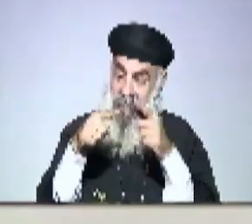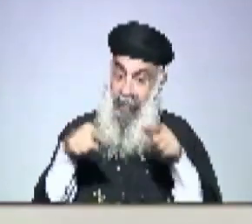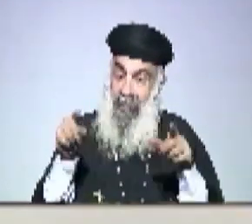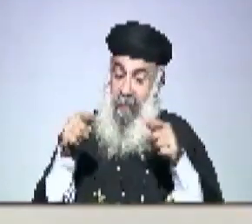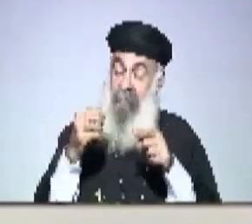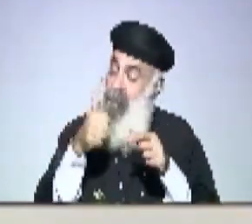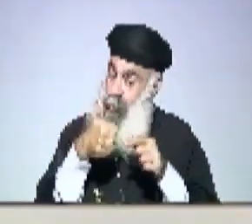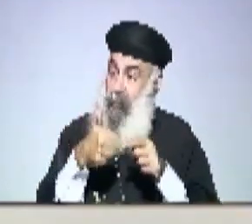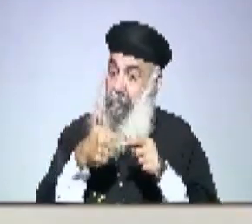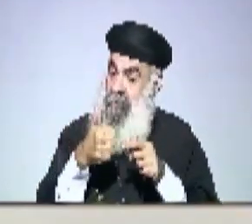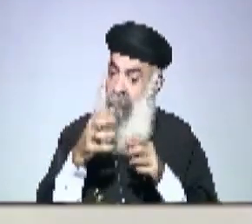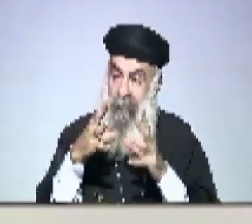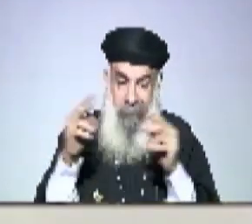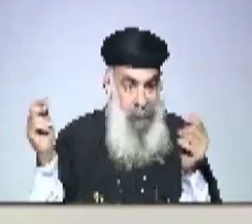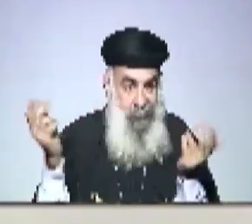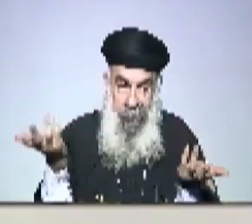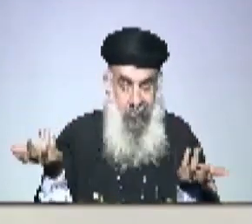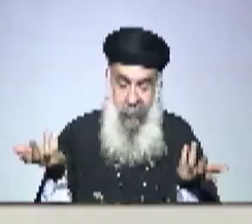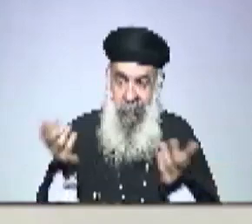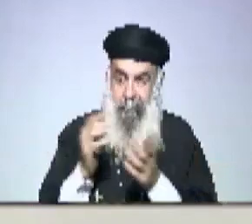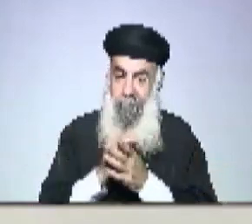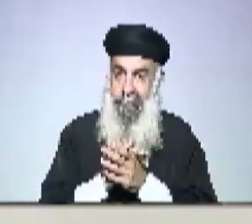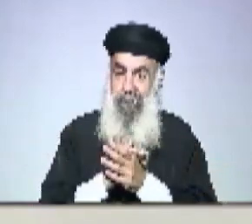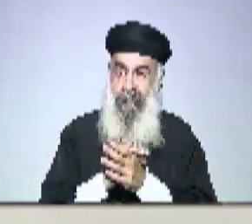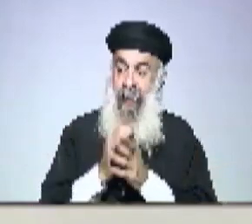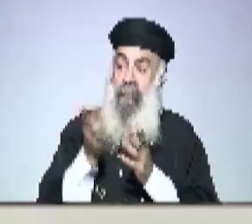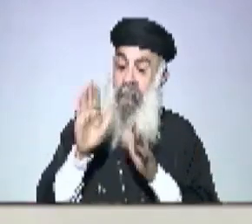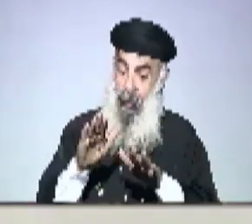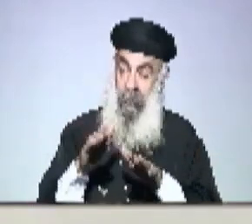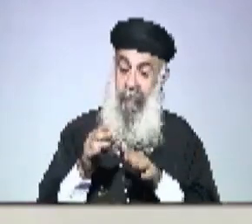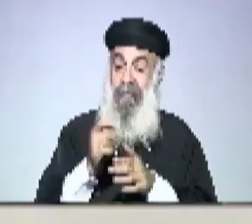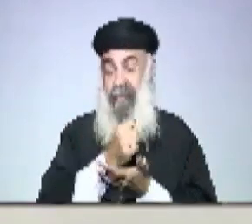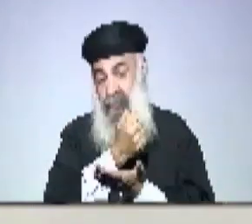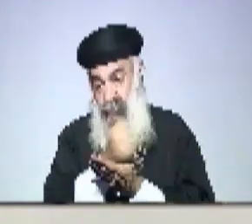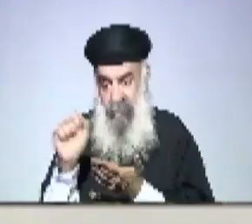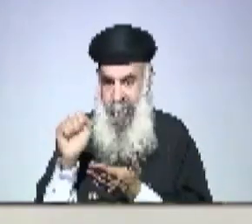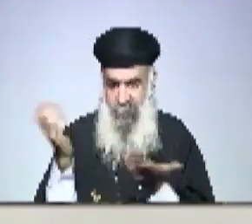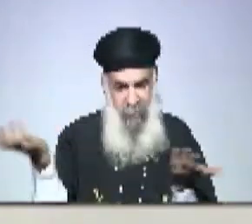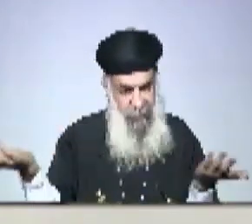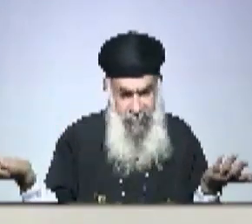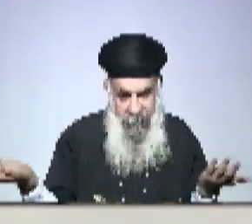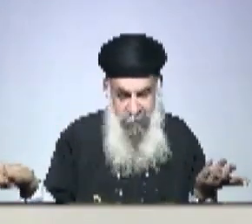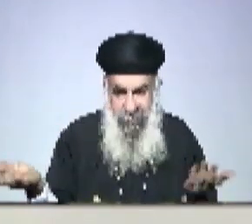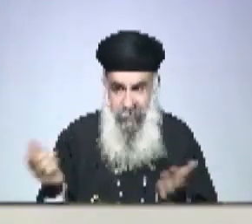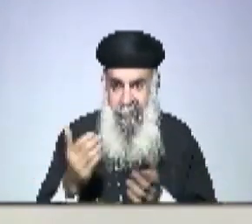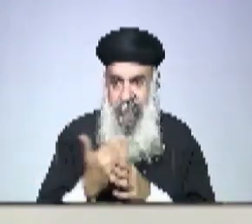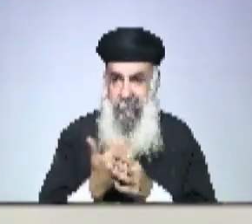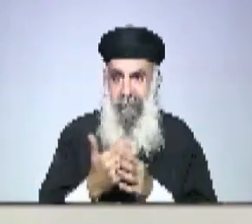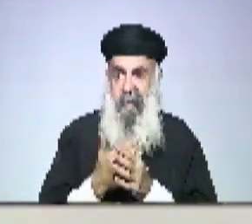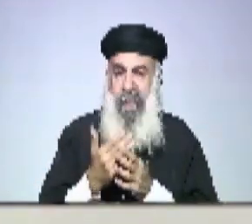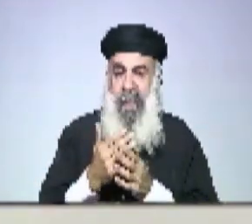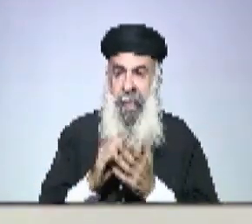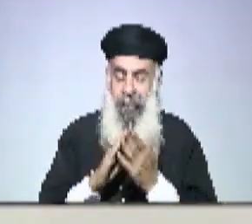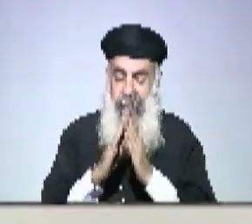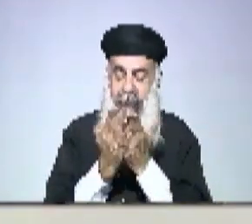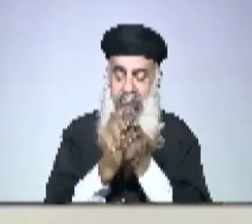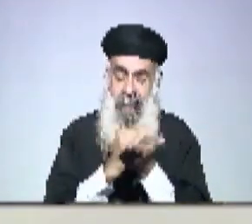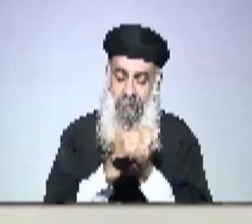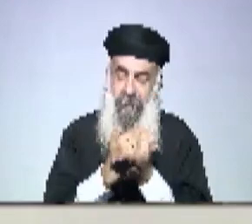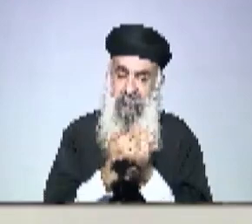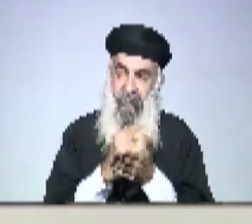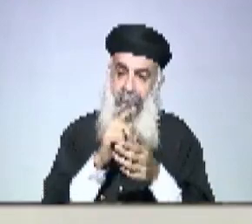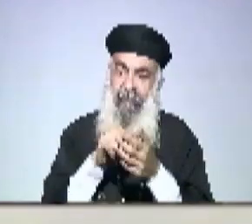كويسه ليه تضيع مننا فاللي موجود كمان نضيعه الاجبيه موجوده في الكنيسه